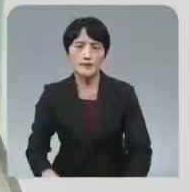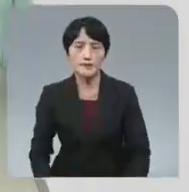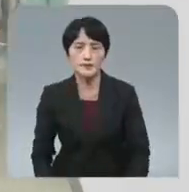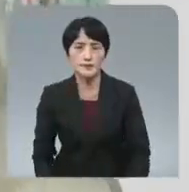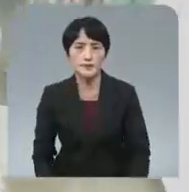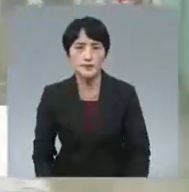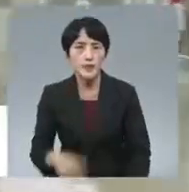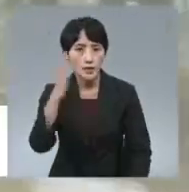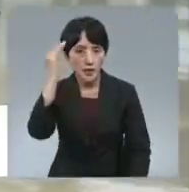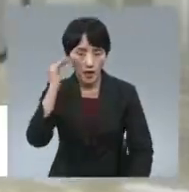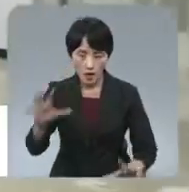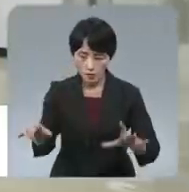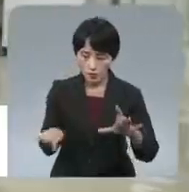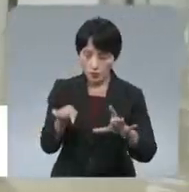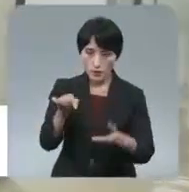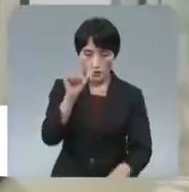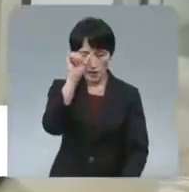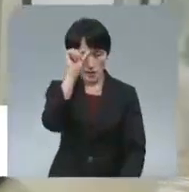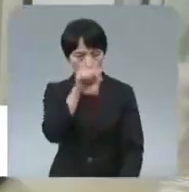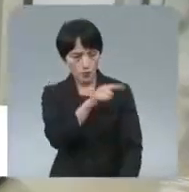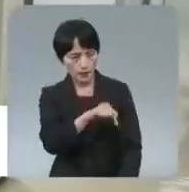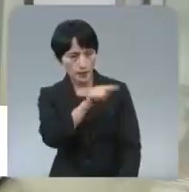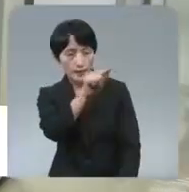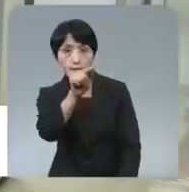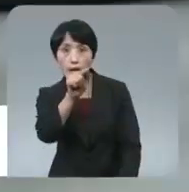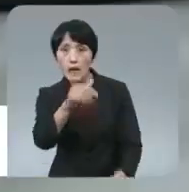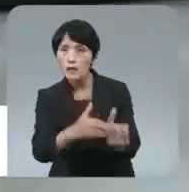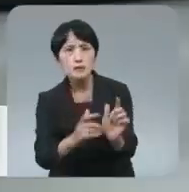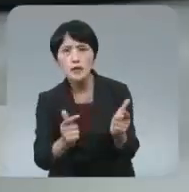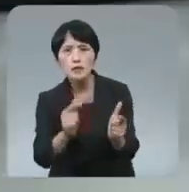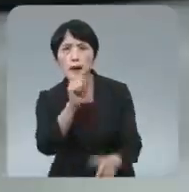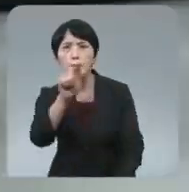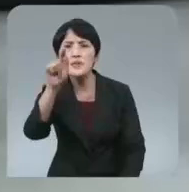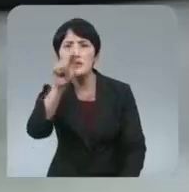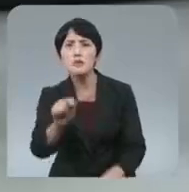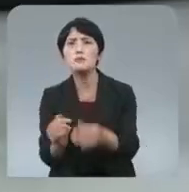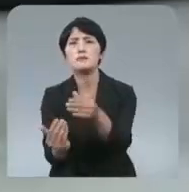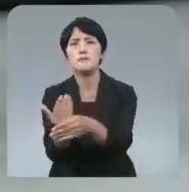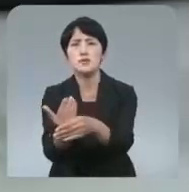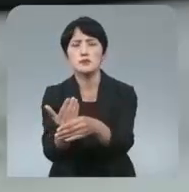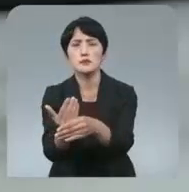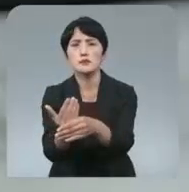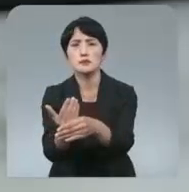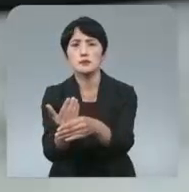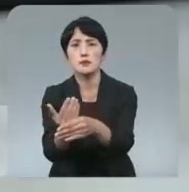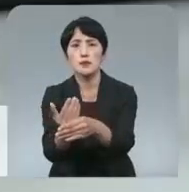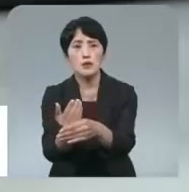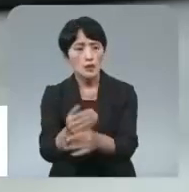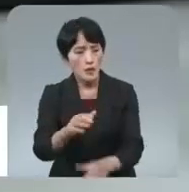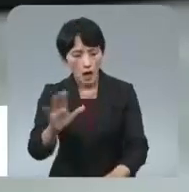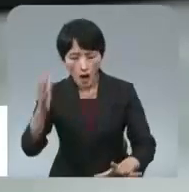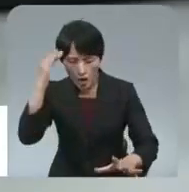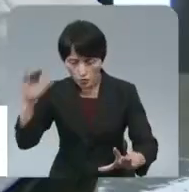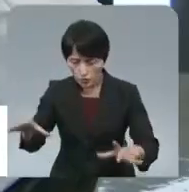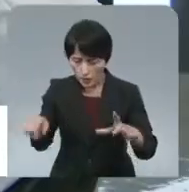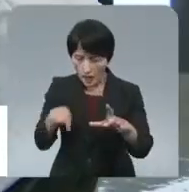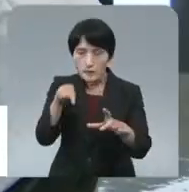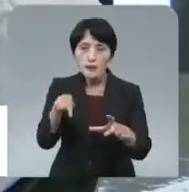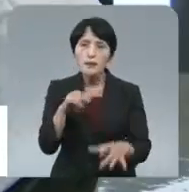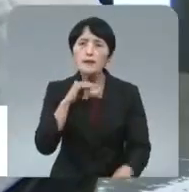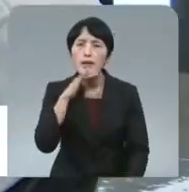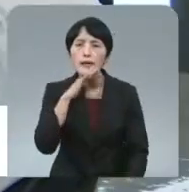em gửi ban đối xà phòng dịch Trung ương thuộc cơ quan quản lý Dịch bệnh Hàn Quốc card Asus cho biết đã phát hiện 2 ca những biến thể deltaplus